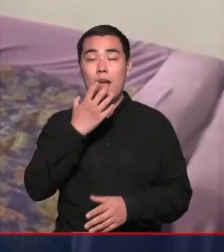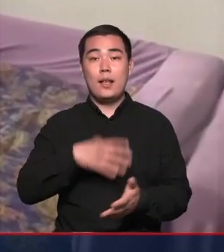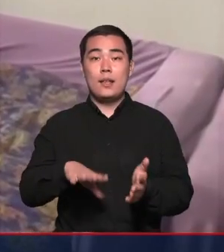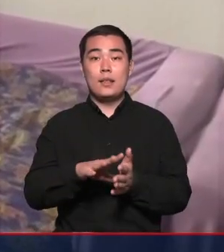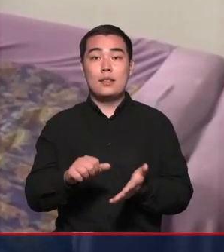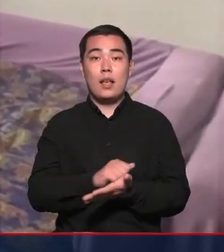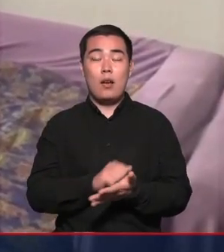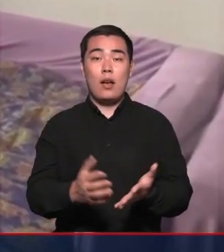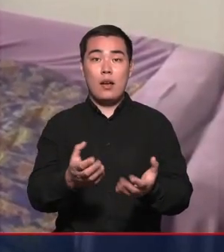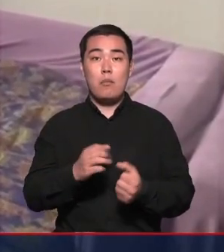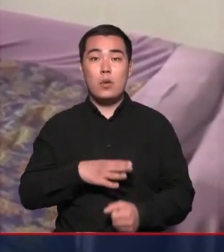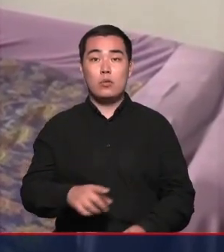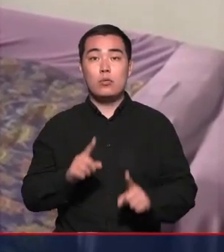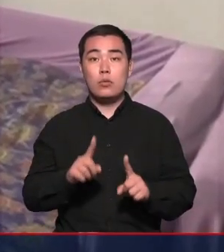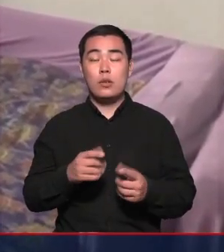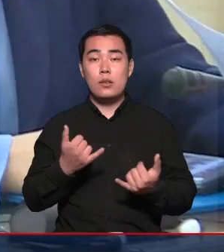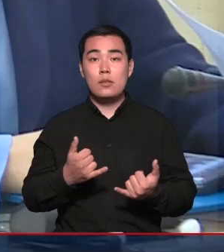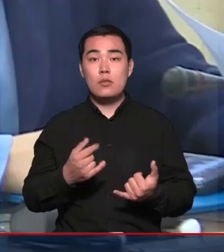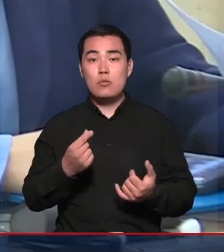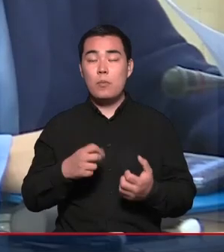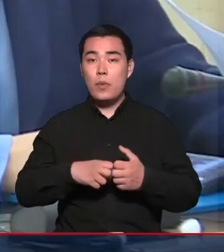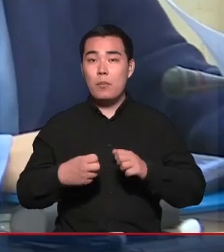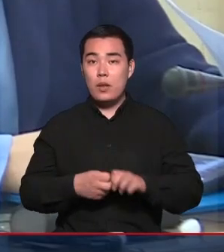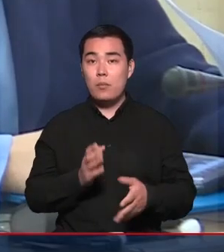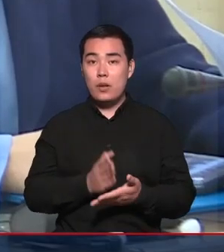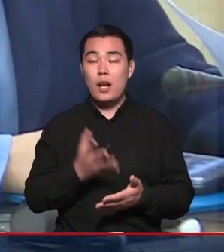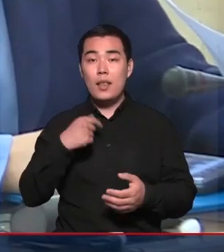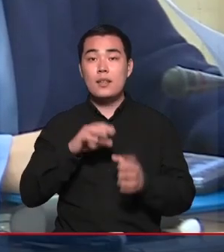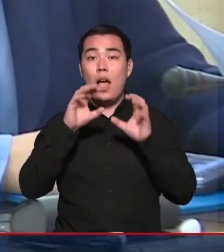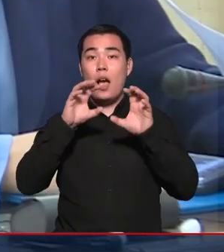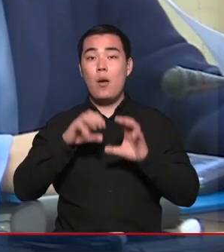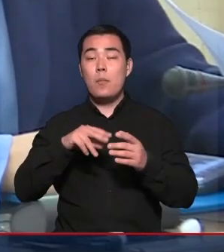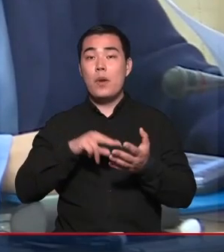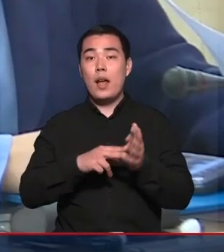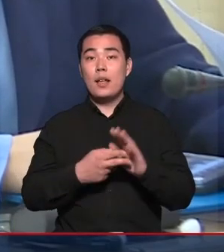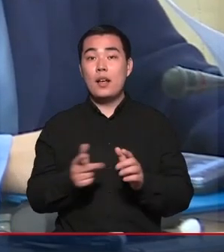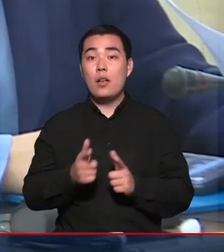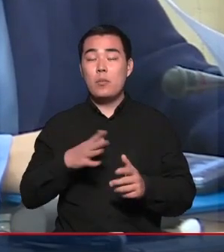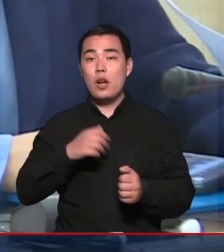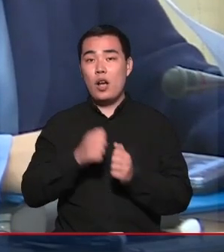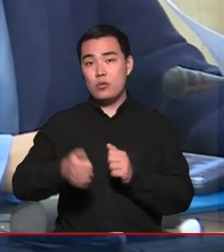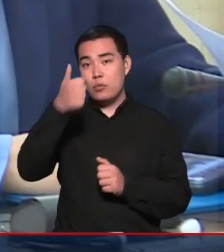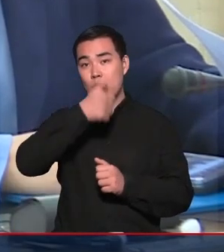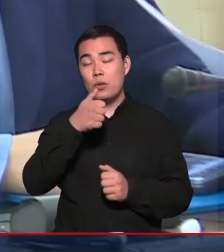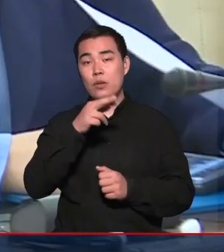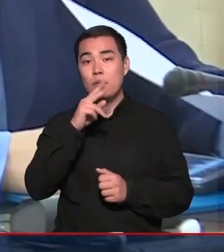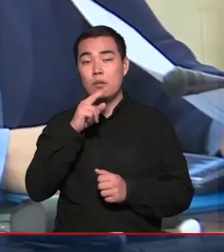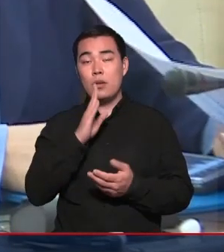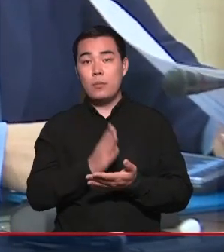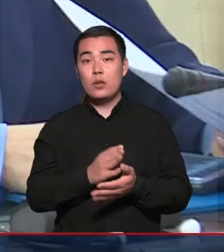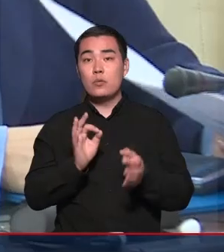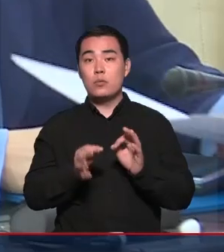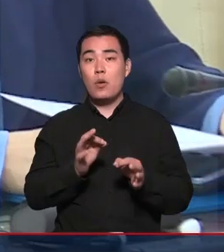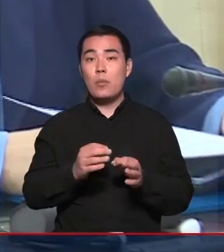энергетикасы құжаты қабылданды, бірақ бір әттеген ай бар. Заң жобаларын әзірлеу кезіндегі кемшіліктер жылда қайталанып отыр.